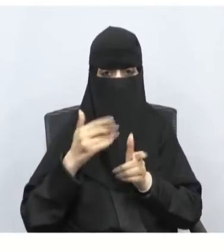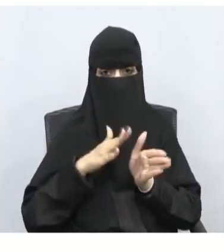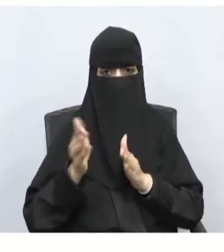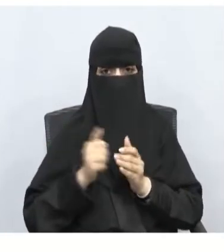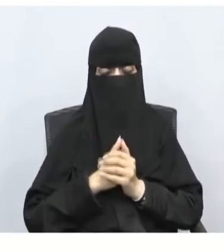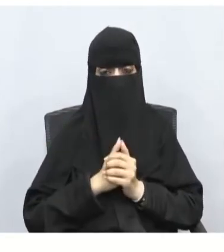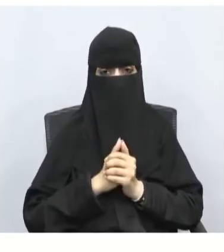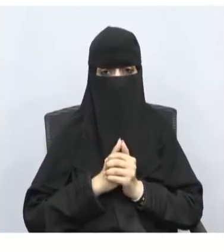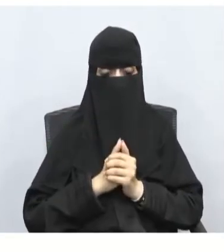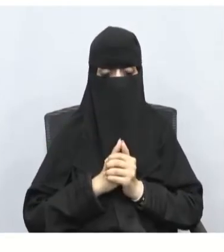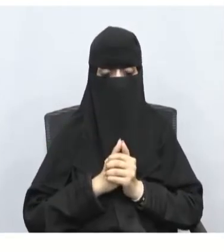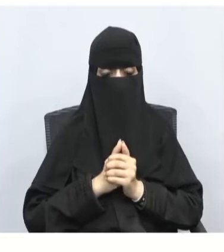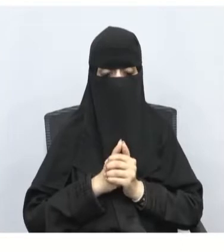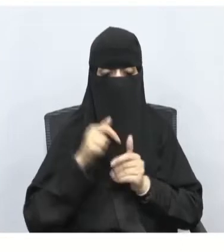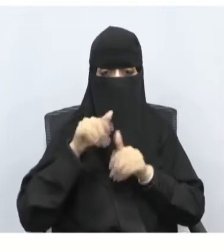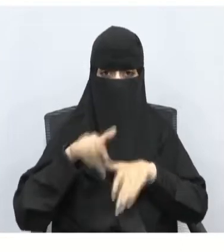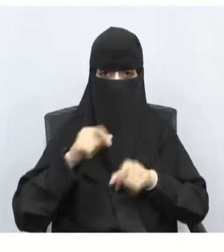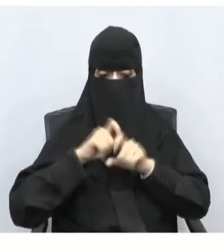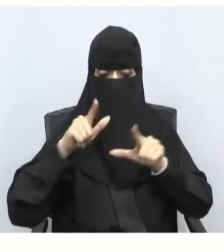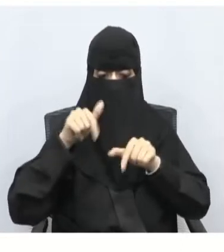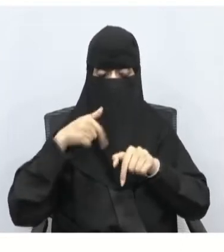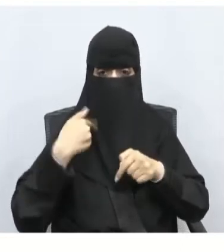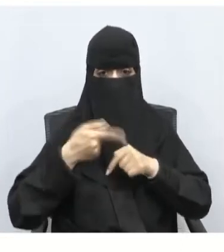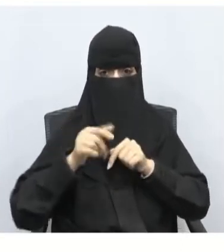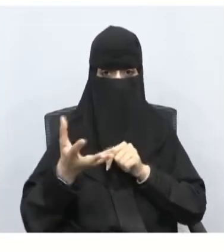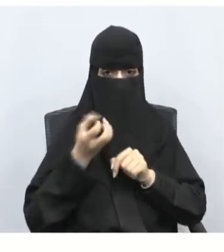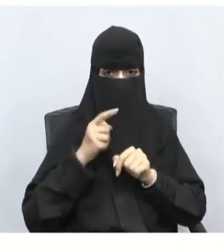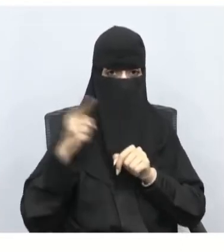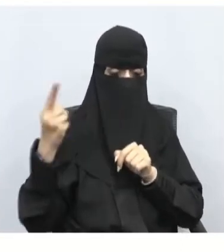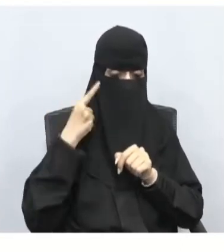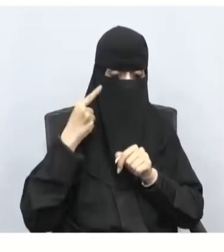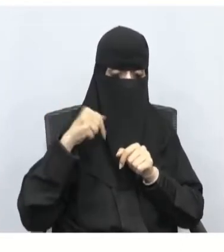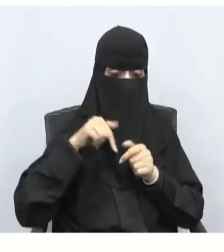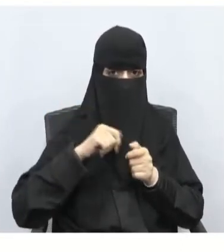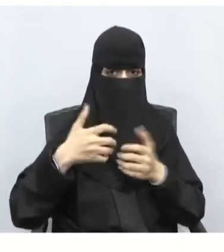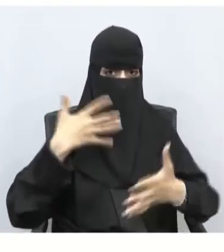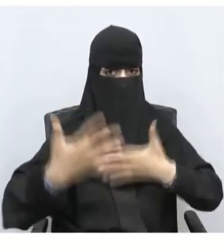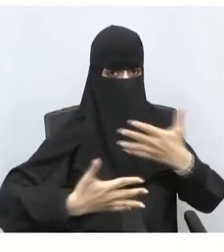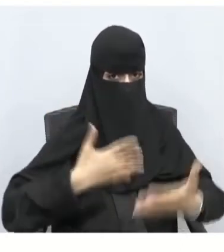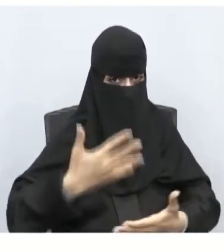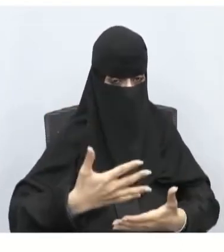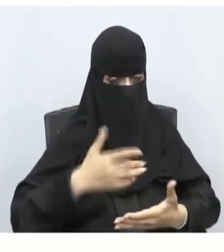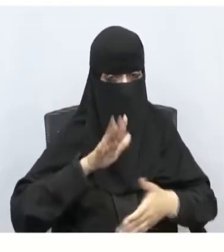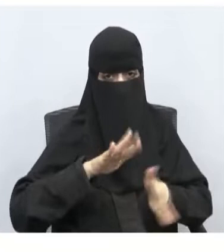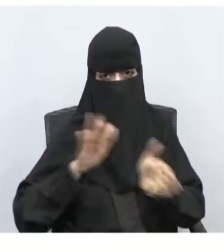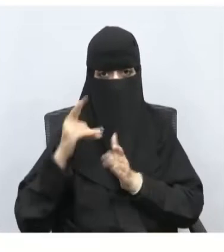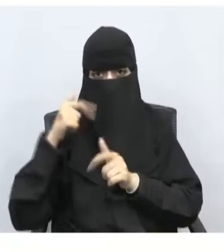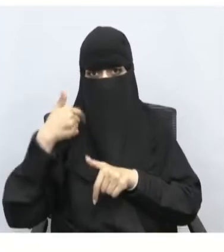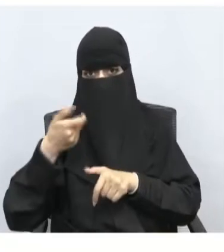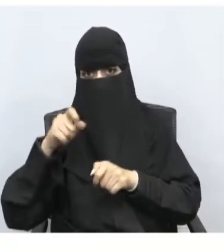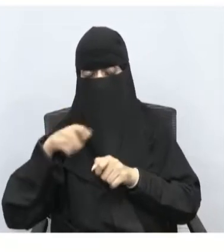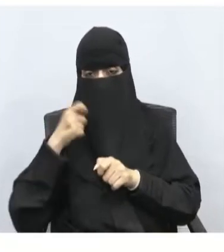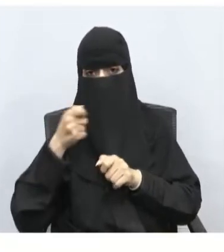الموجات. تحدث هذه الظاهرة إذا كان مصدر الصوت إما متحرك